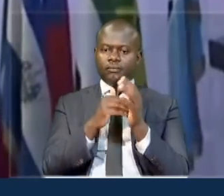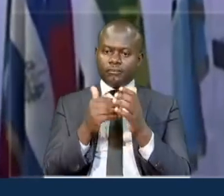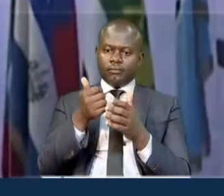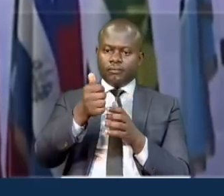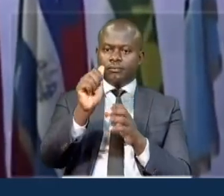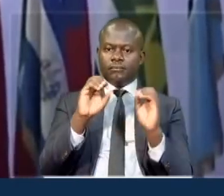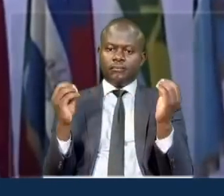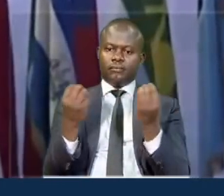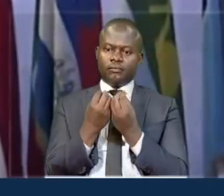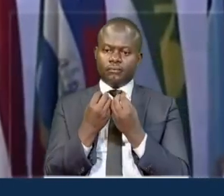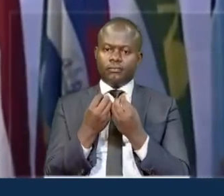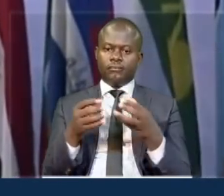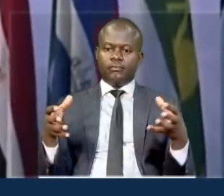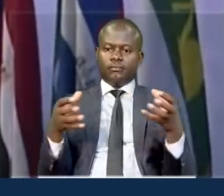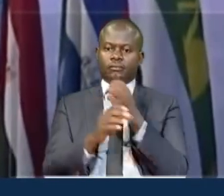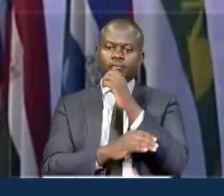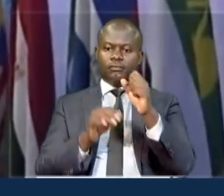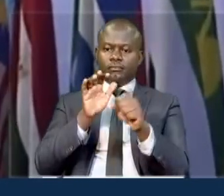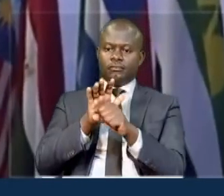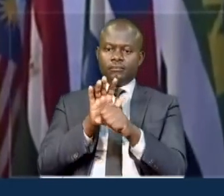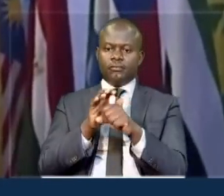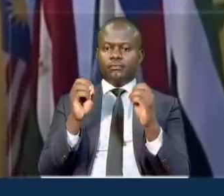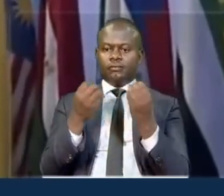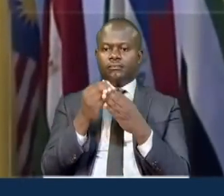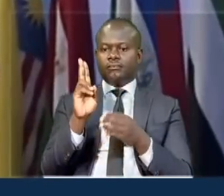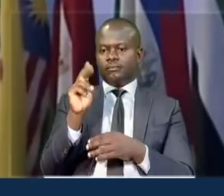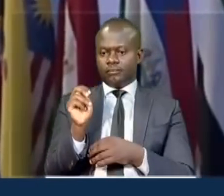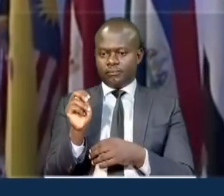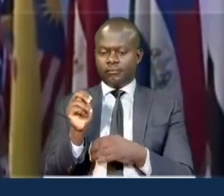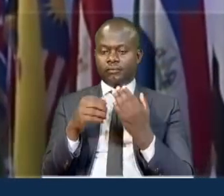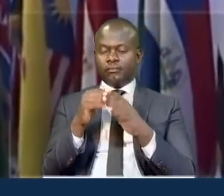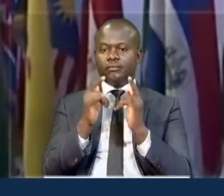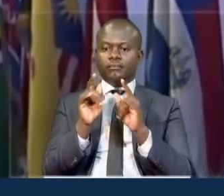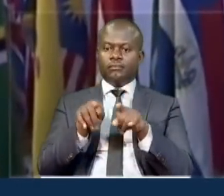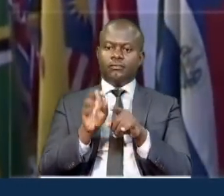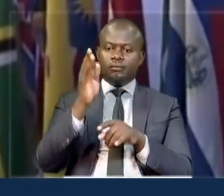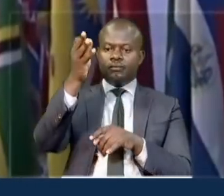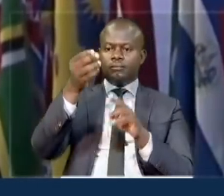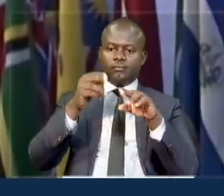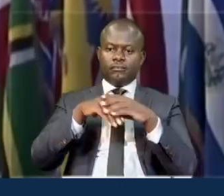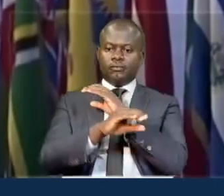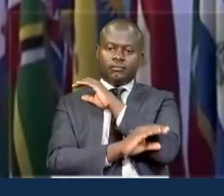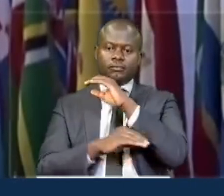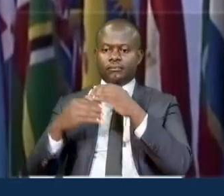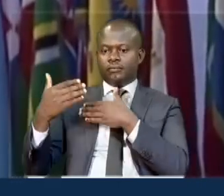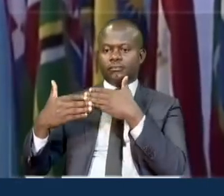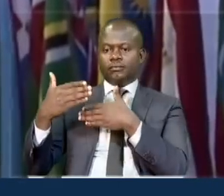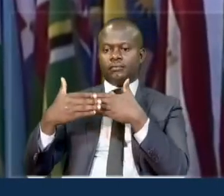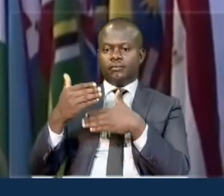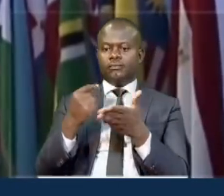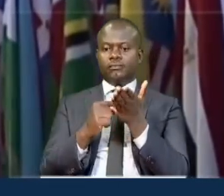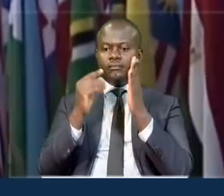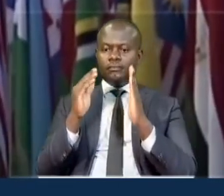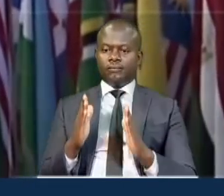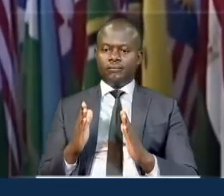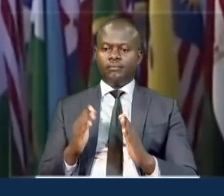ari nawo muryango uhuza ibihugu byinshi mu muryango w'abibumbye. Inama itaha nk'iyi izabera mu gihugu cy'abaturanyi cya